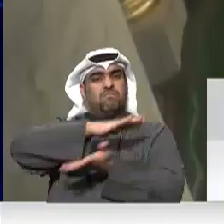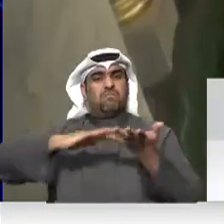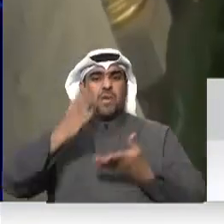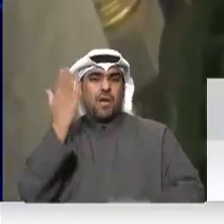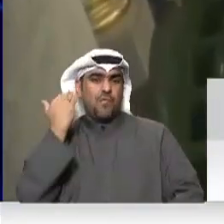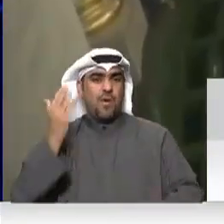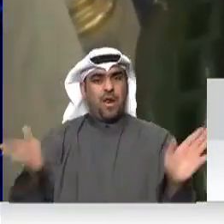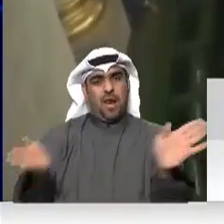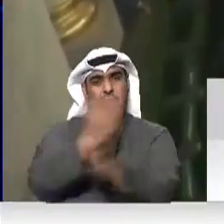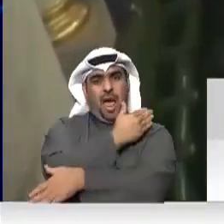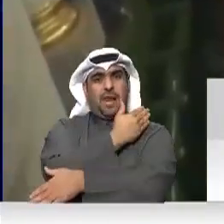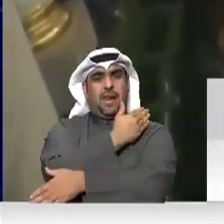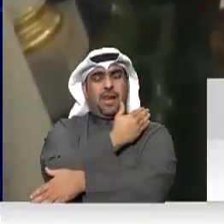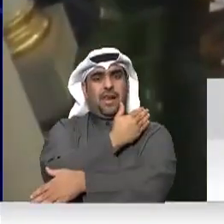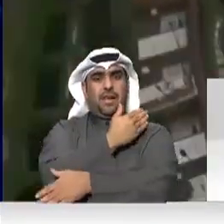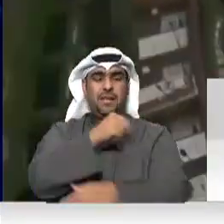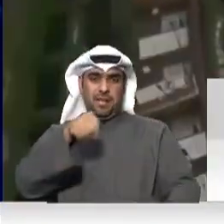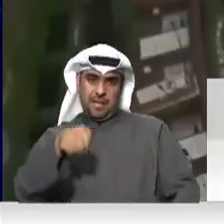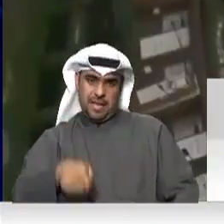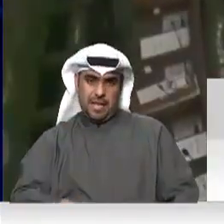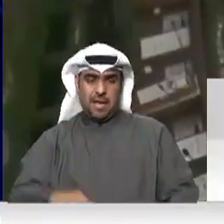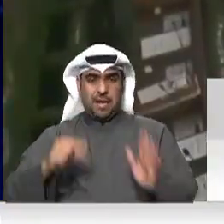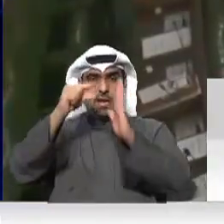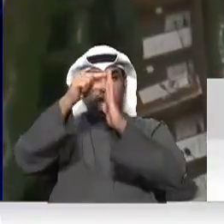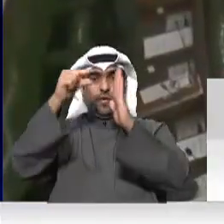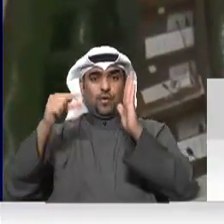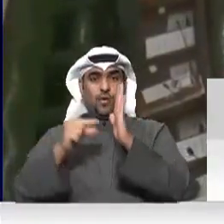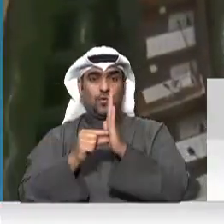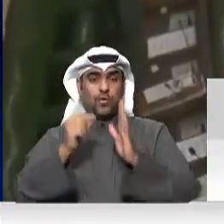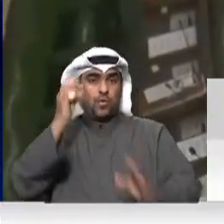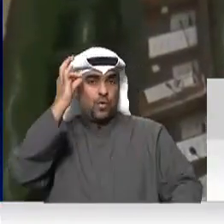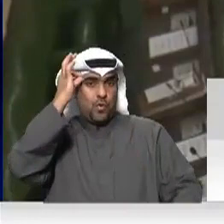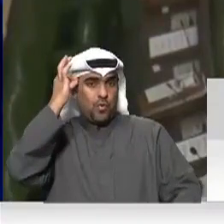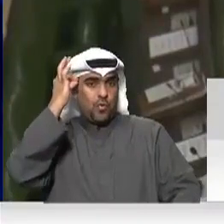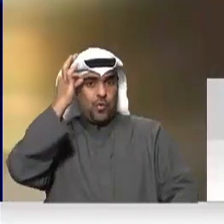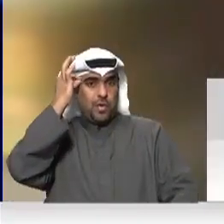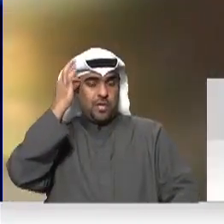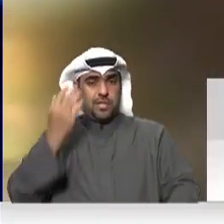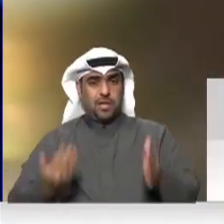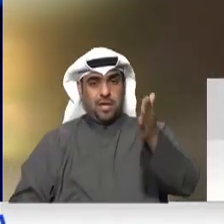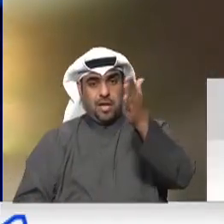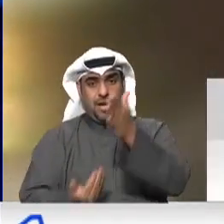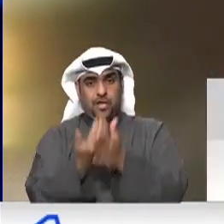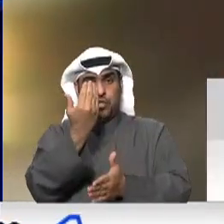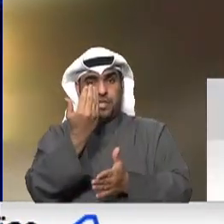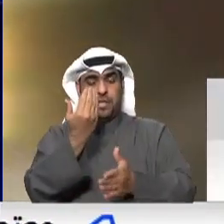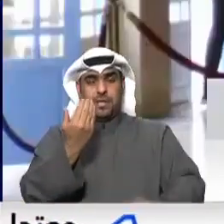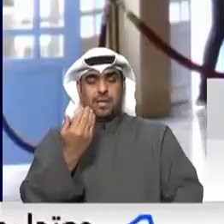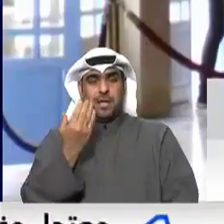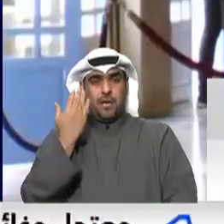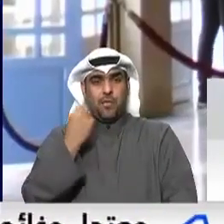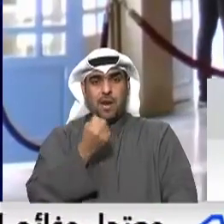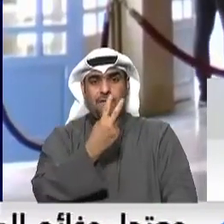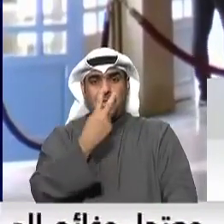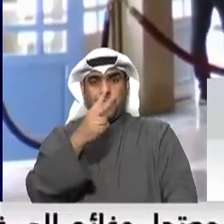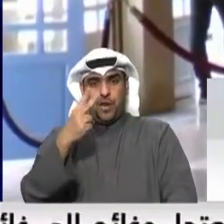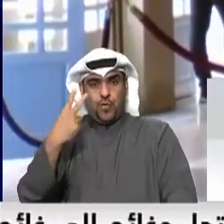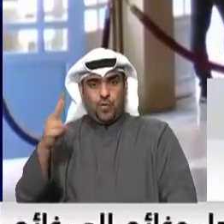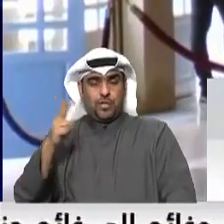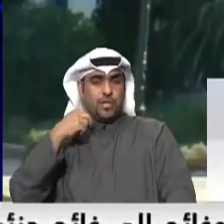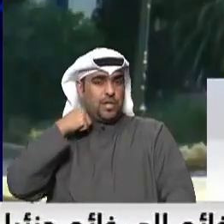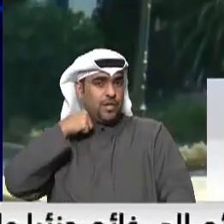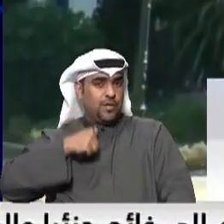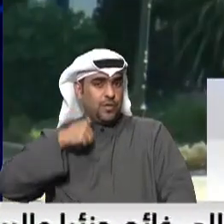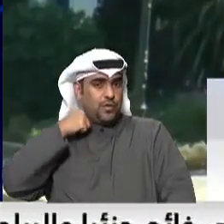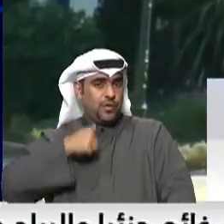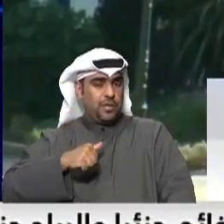خاصة وأن الدستور التونسي الجديد الصادر في أوت 22 و2000 أقر هذه